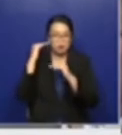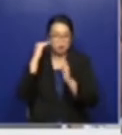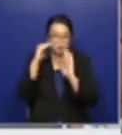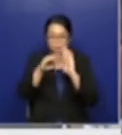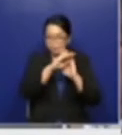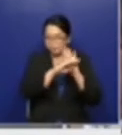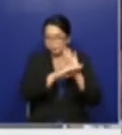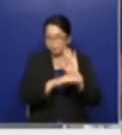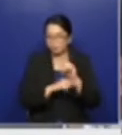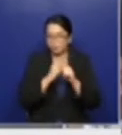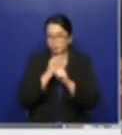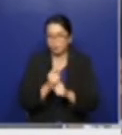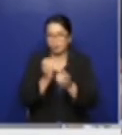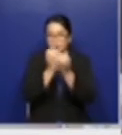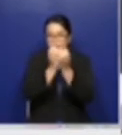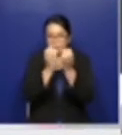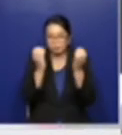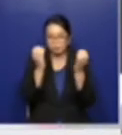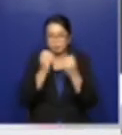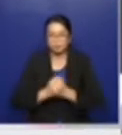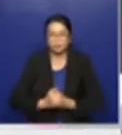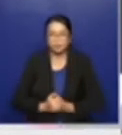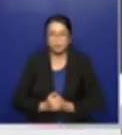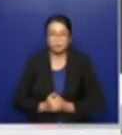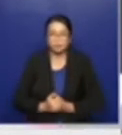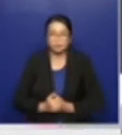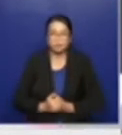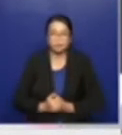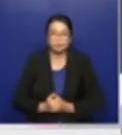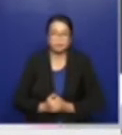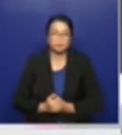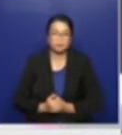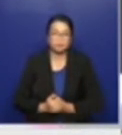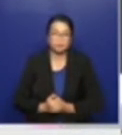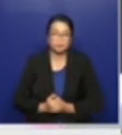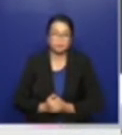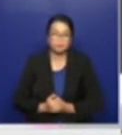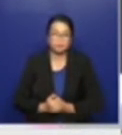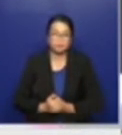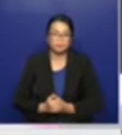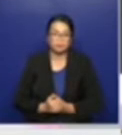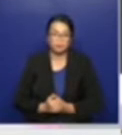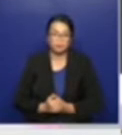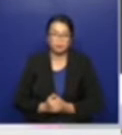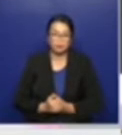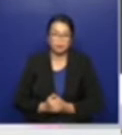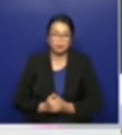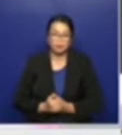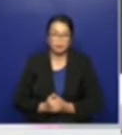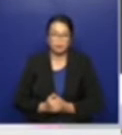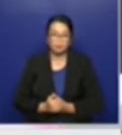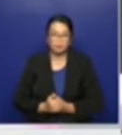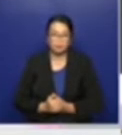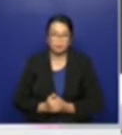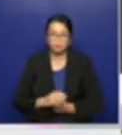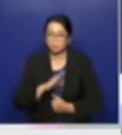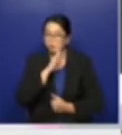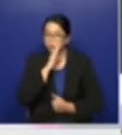ธรรมนูญนะฮะท่านประธานที่เคารพครับจริงๆแล้วถ้าจะพูดให้ตรงที่สุ